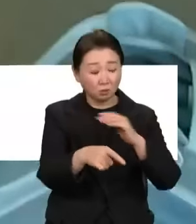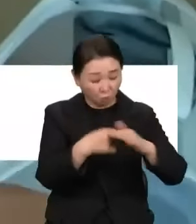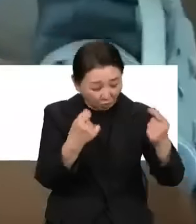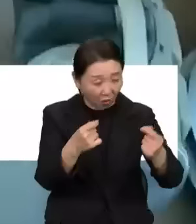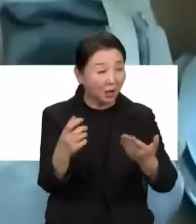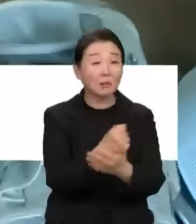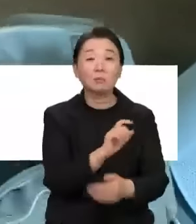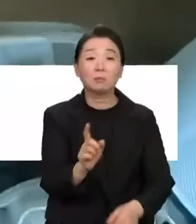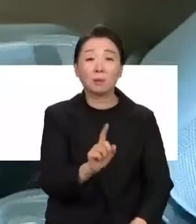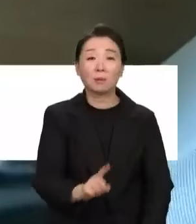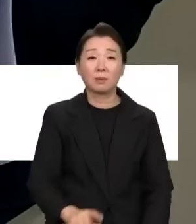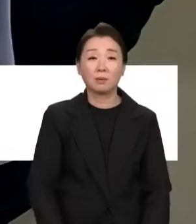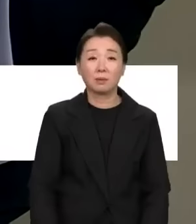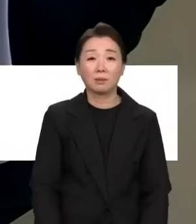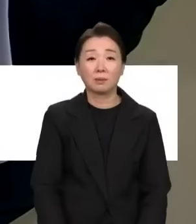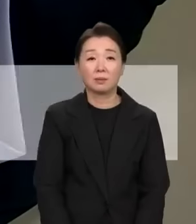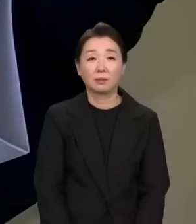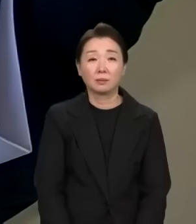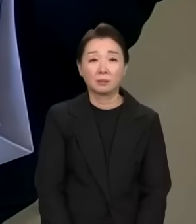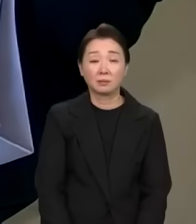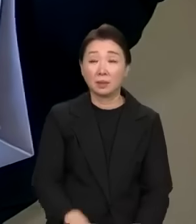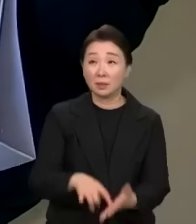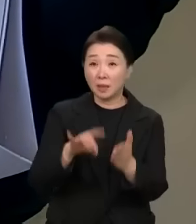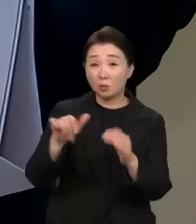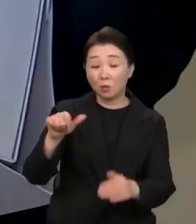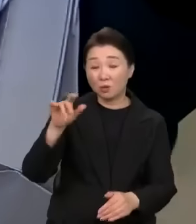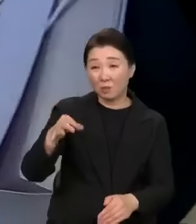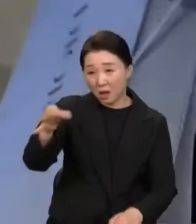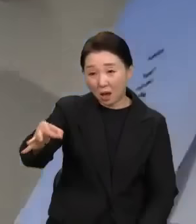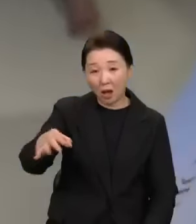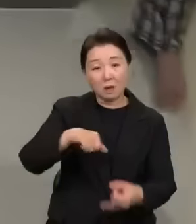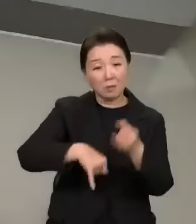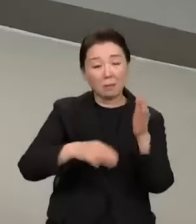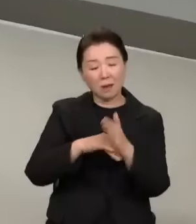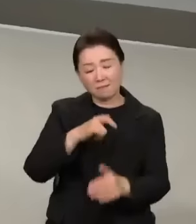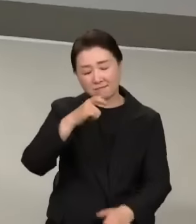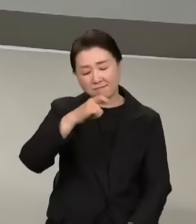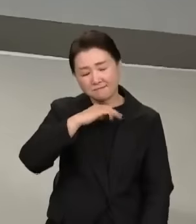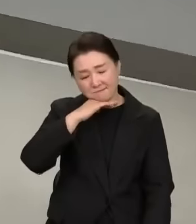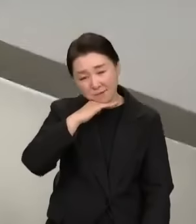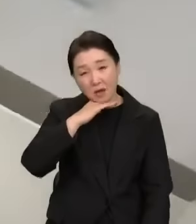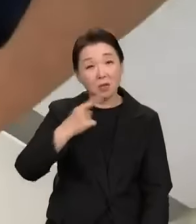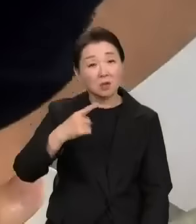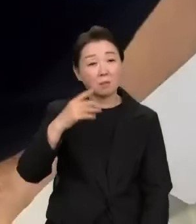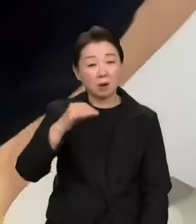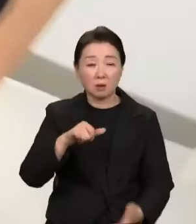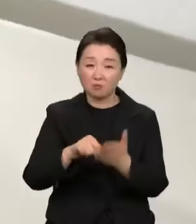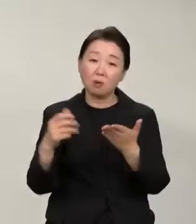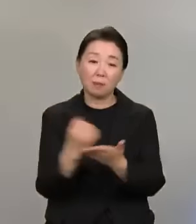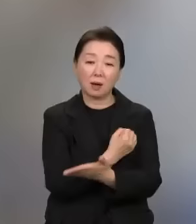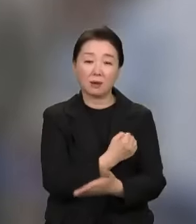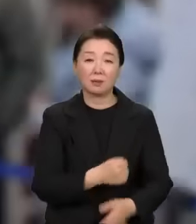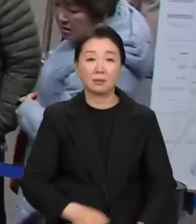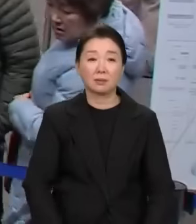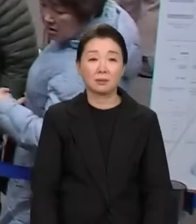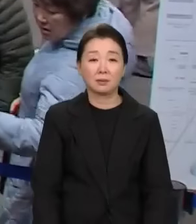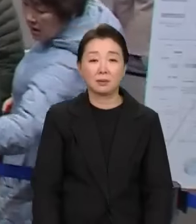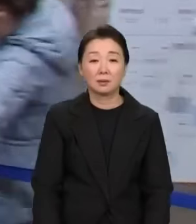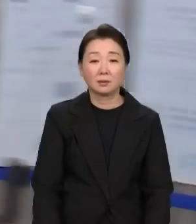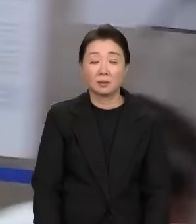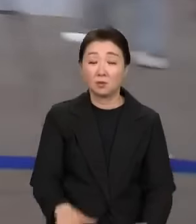그 돈이 무슨 세금을 대상해서. 세금 5천만 원을 내지 않고 버티다 1천만 원가량 물건을 압수당했습니다.